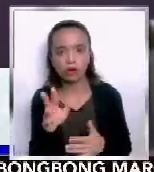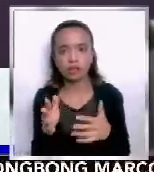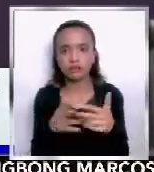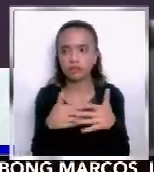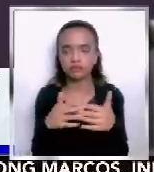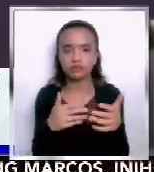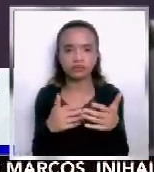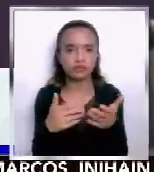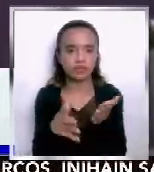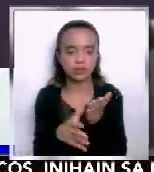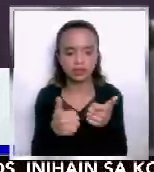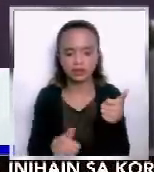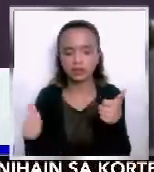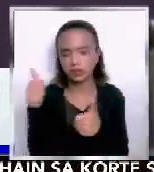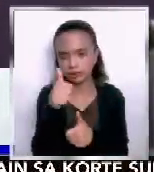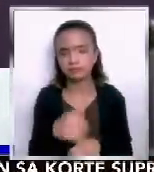before the chairman of the commission election.